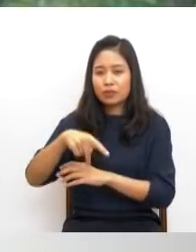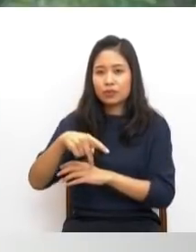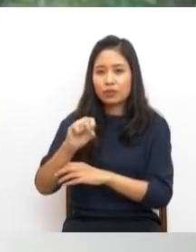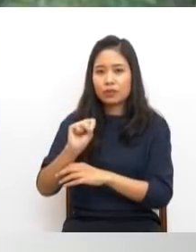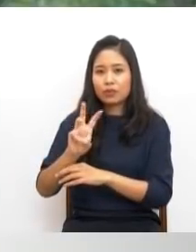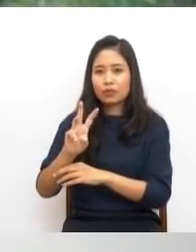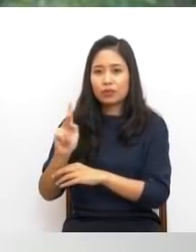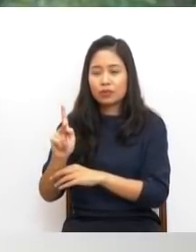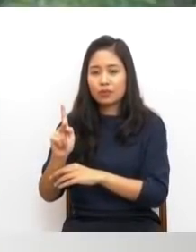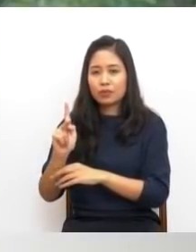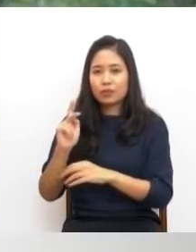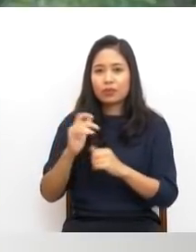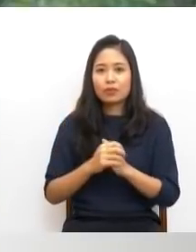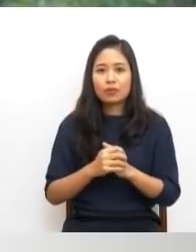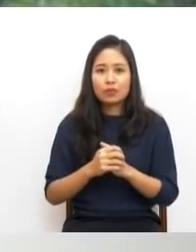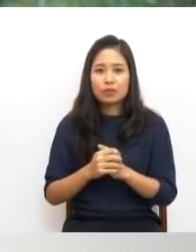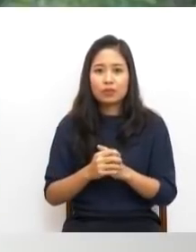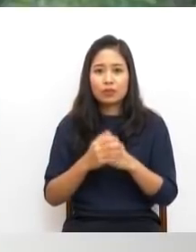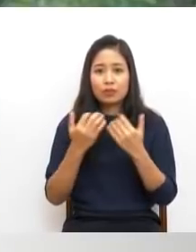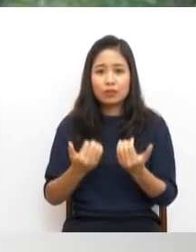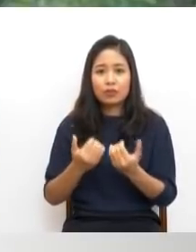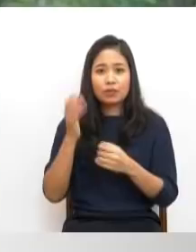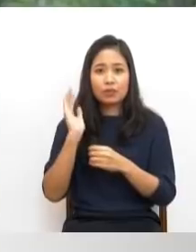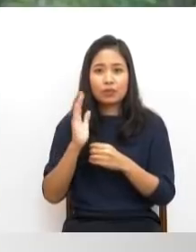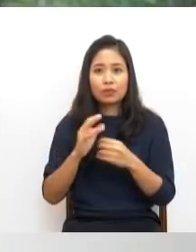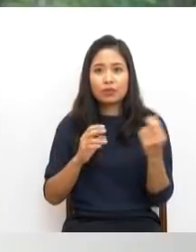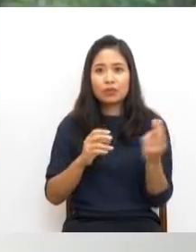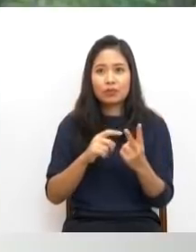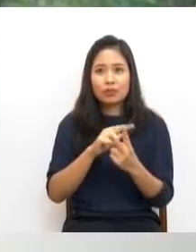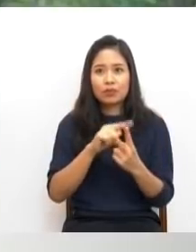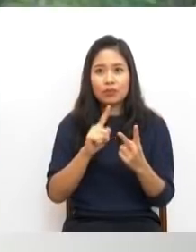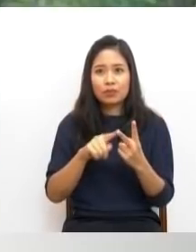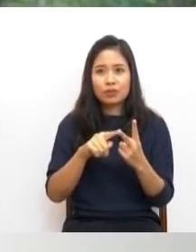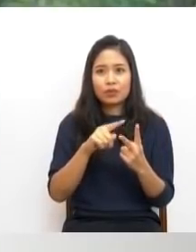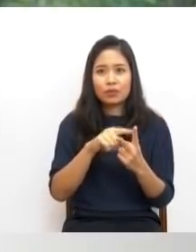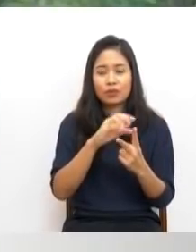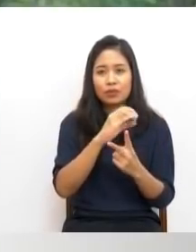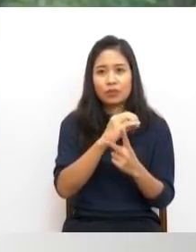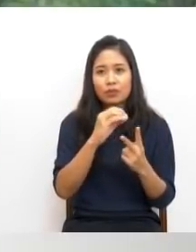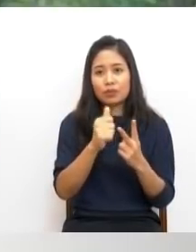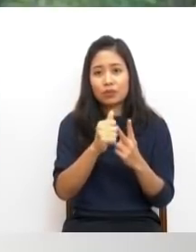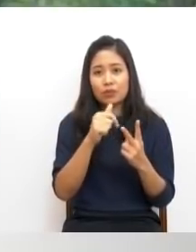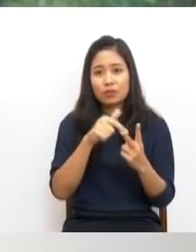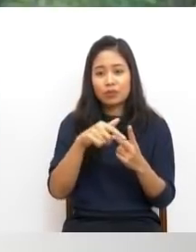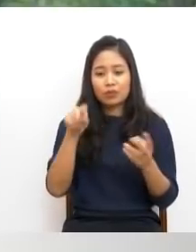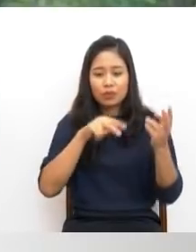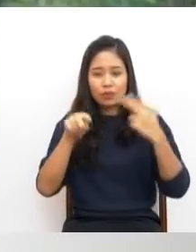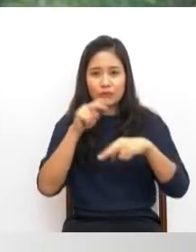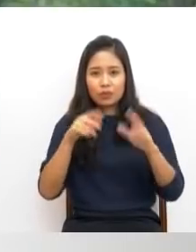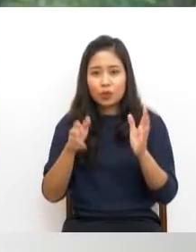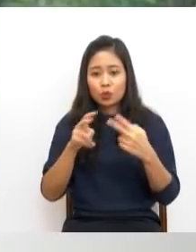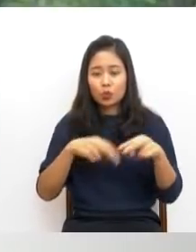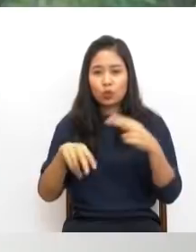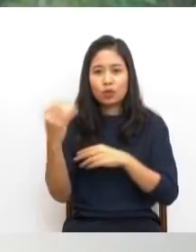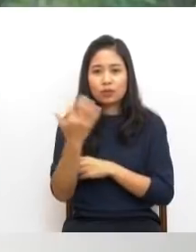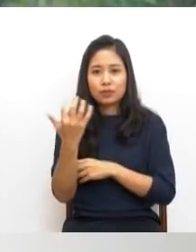ชาการและมาตรฐานการศึกษาค่ะรวมไปถึงนะคะคุณวรินทร์เนเติมสิริกมลค่ะผู้ดูแลรายการคิดเรนเจอร์สนะคะและคุณพงษ์พิเชษสิ